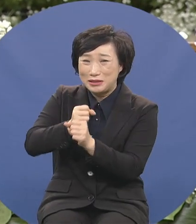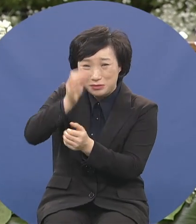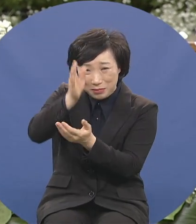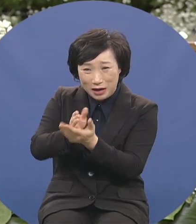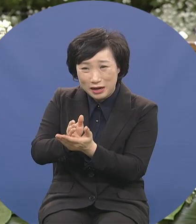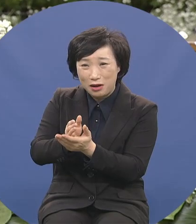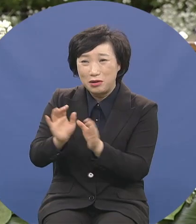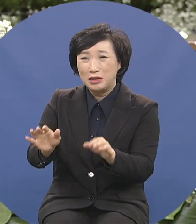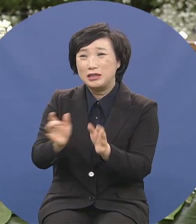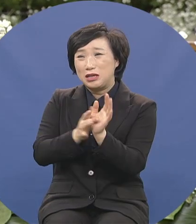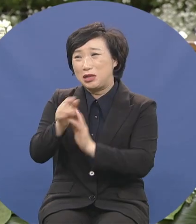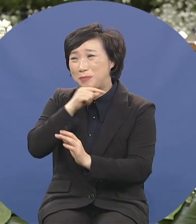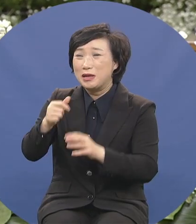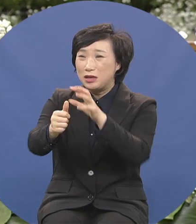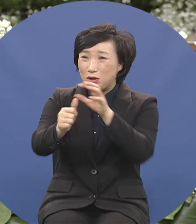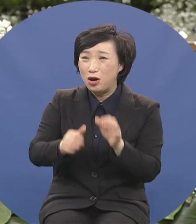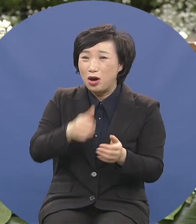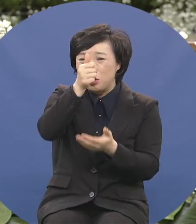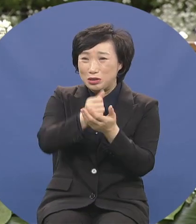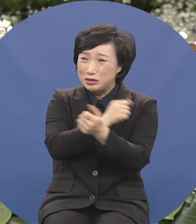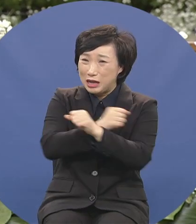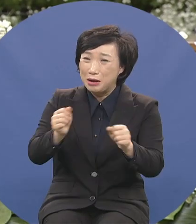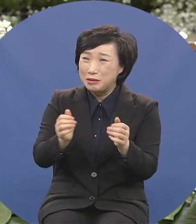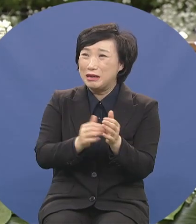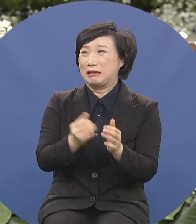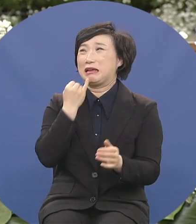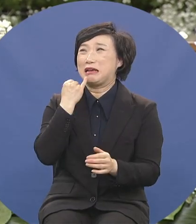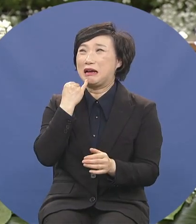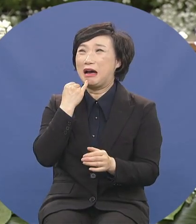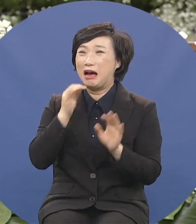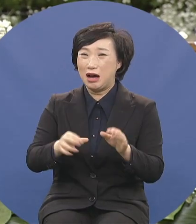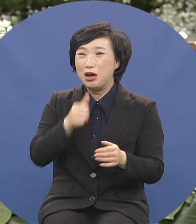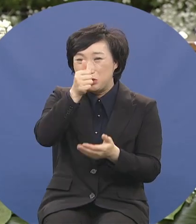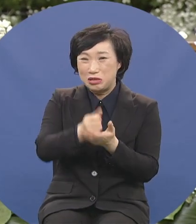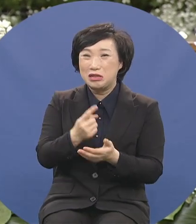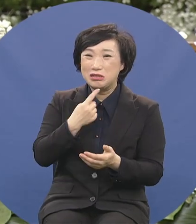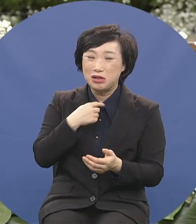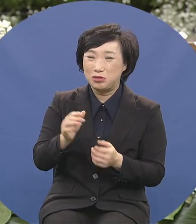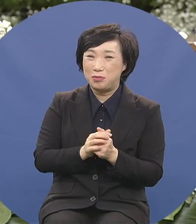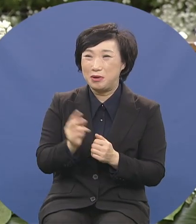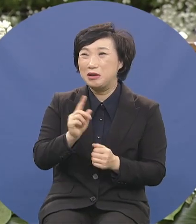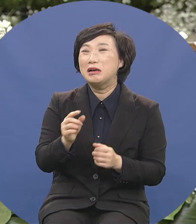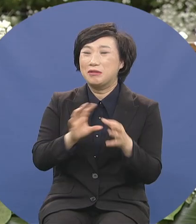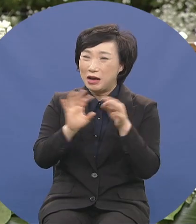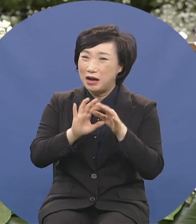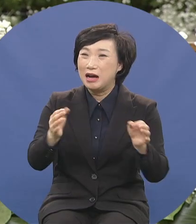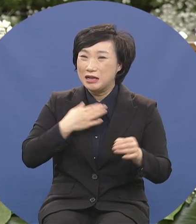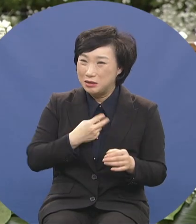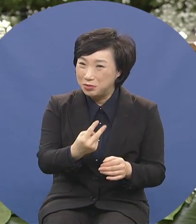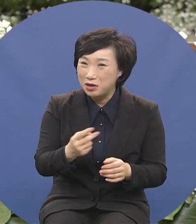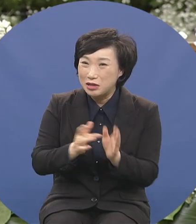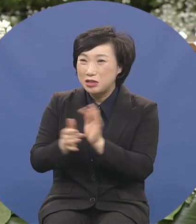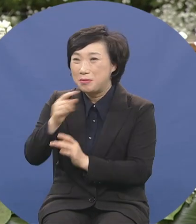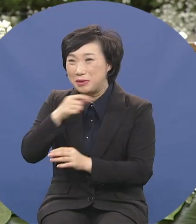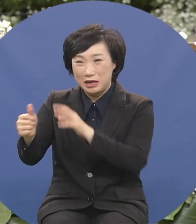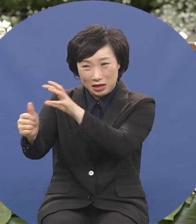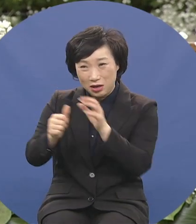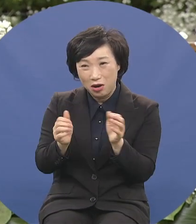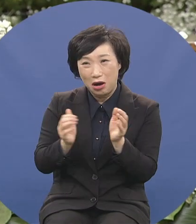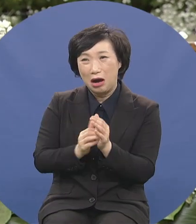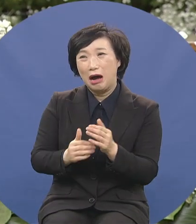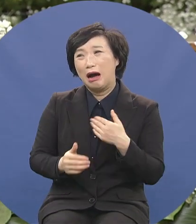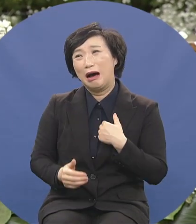말자고, 피를 이용하여 제사 안 받으면 되니까 죄를 져도 죄하고 고의적으로 피를 사용하고